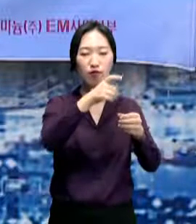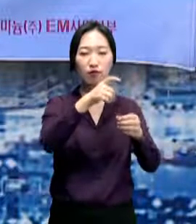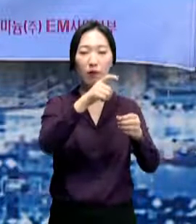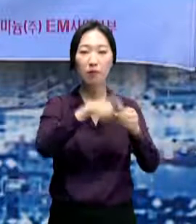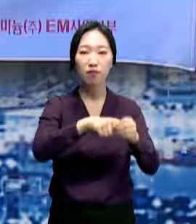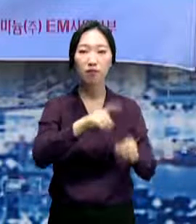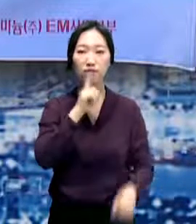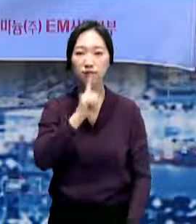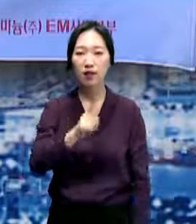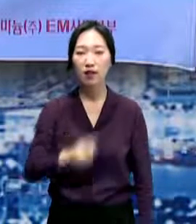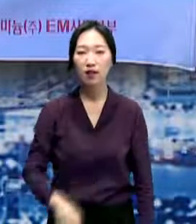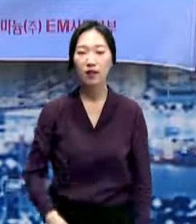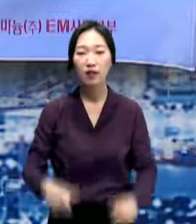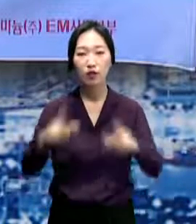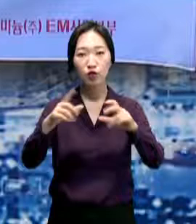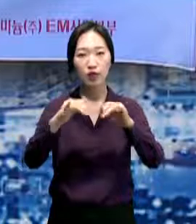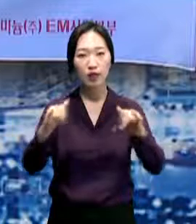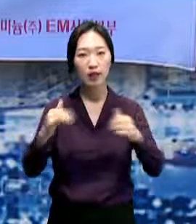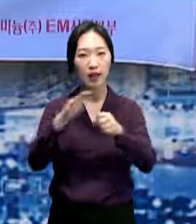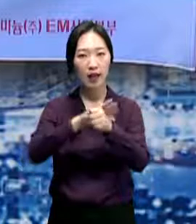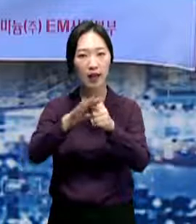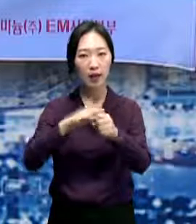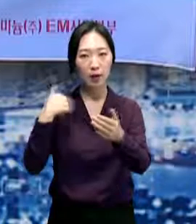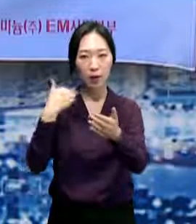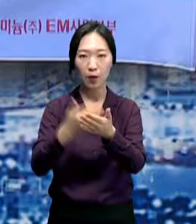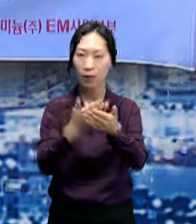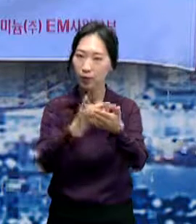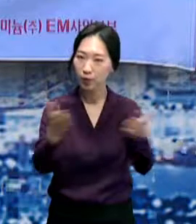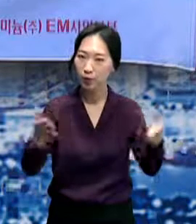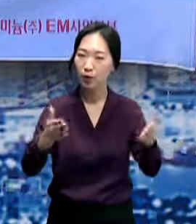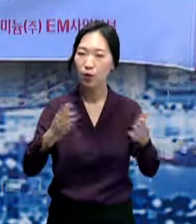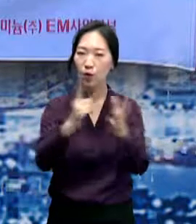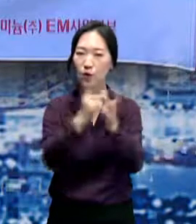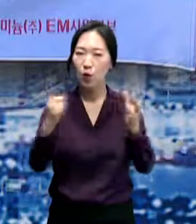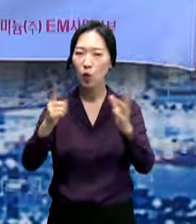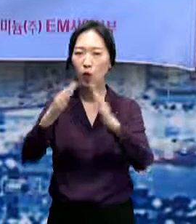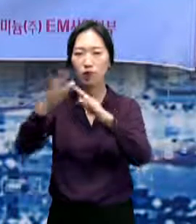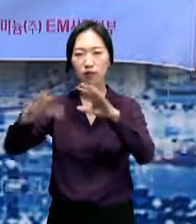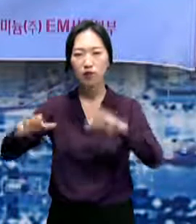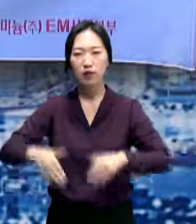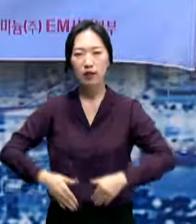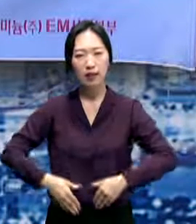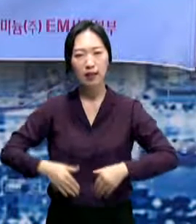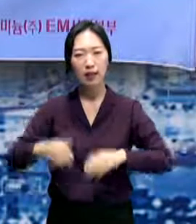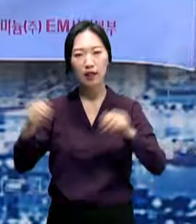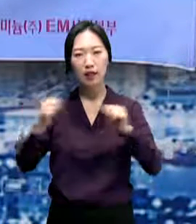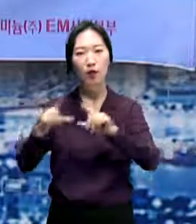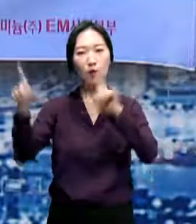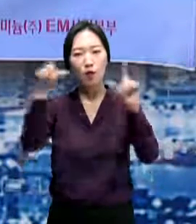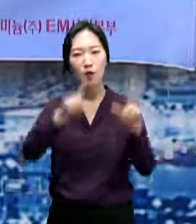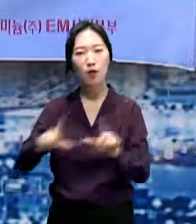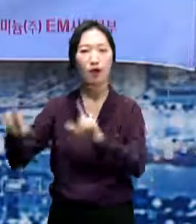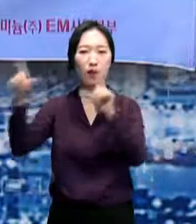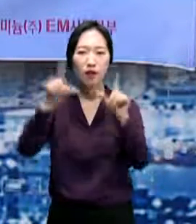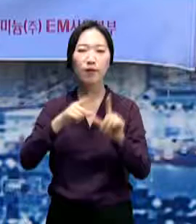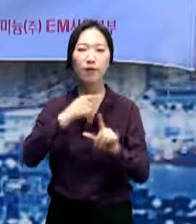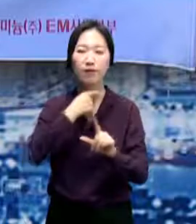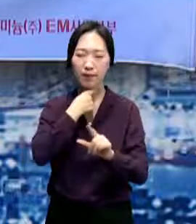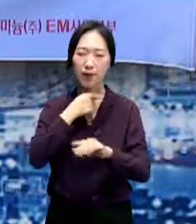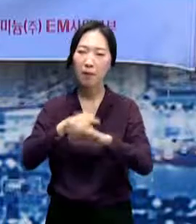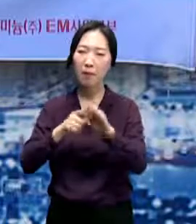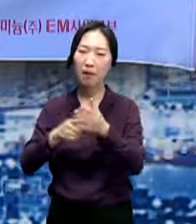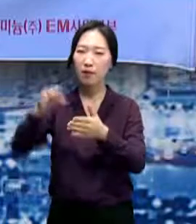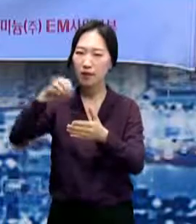사랑을 되돌려 주고 지역 소아 이웃들이 따뜻한 겨울을 나길 바라는 마음이 담긴 재능기부 봉사 입니다 보도에 원택